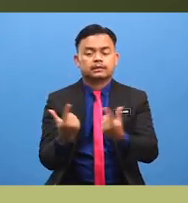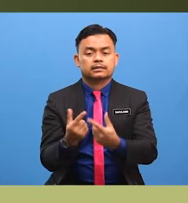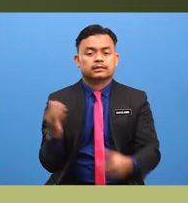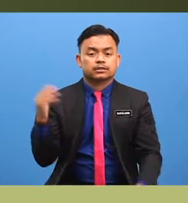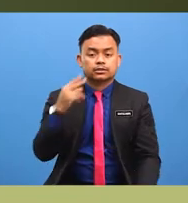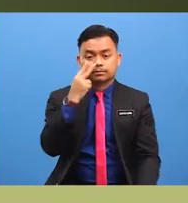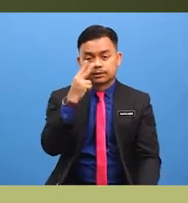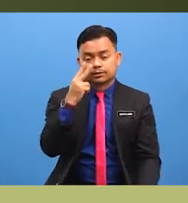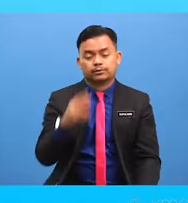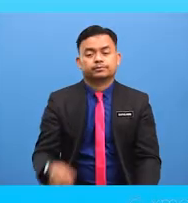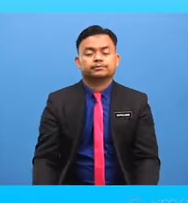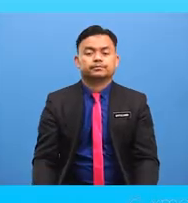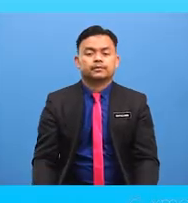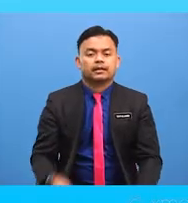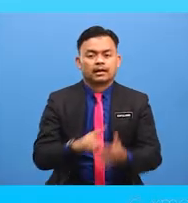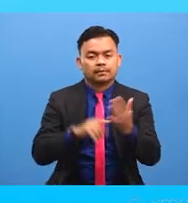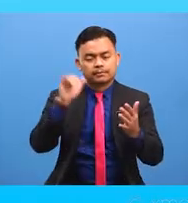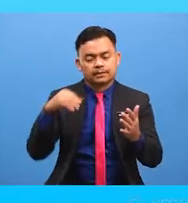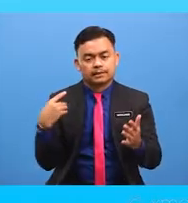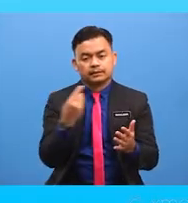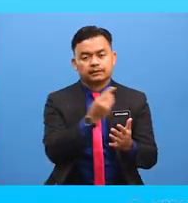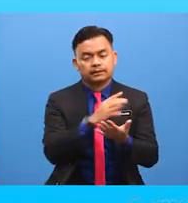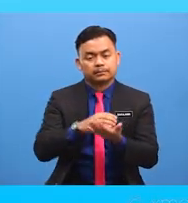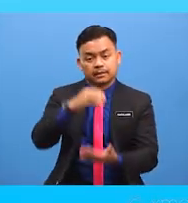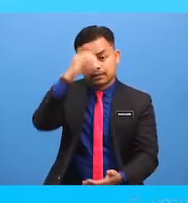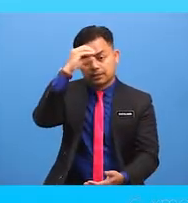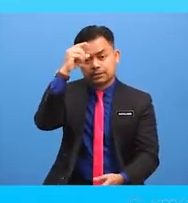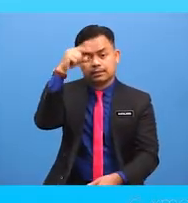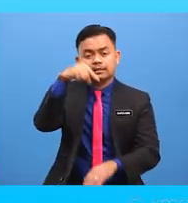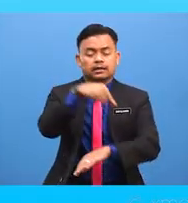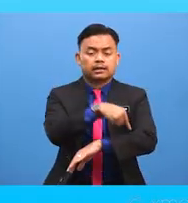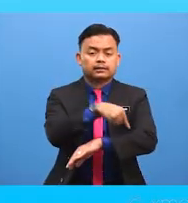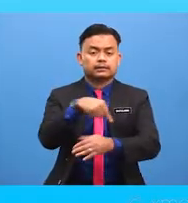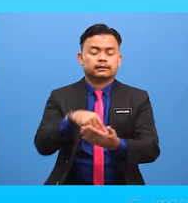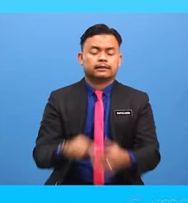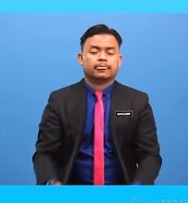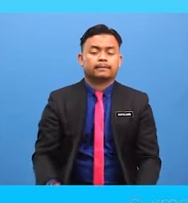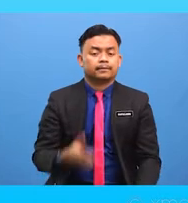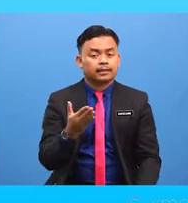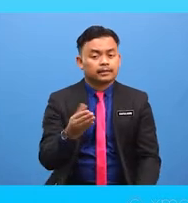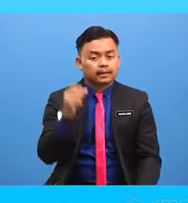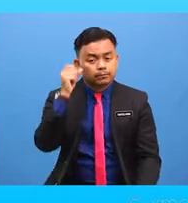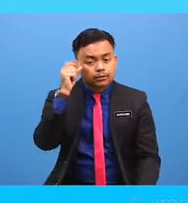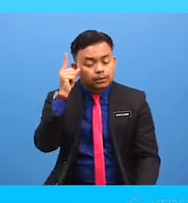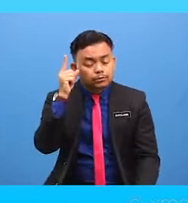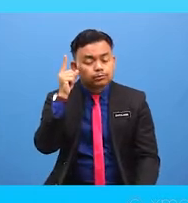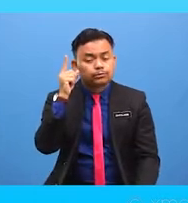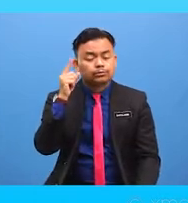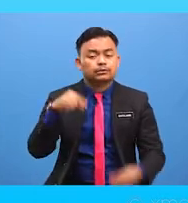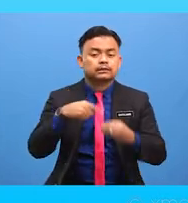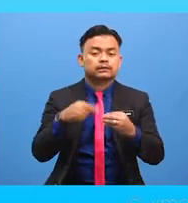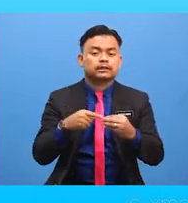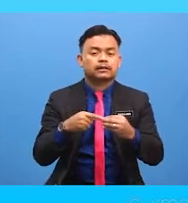semak kandungan yang telah kita pelajari. Kamu telah mengetahui tentang paru-paru